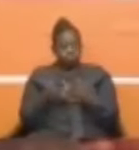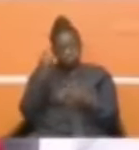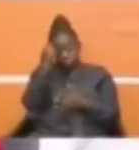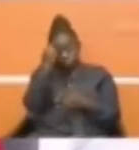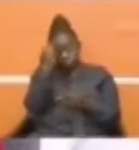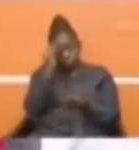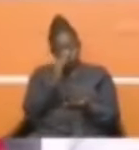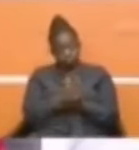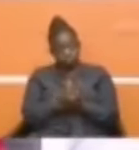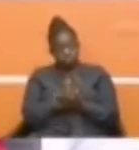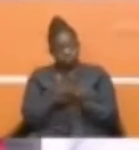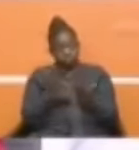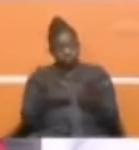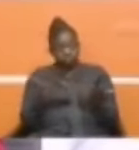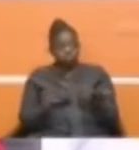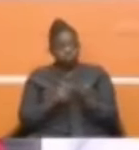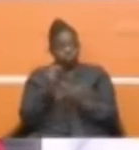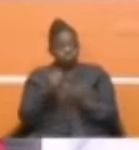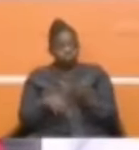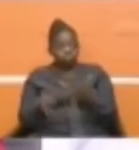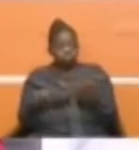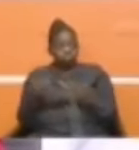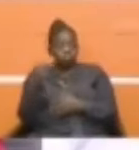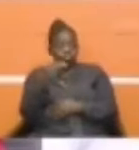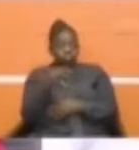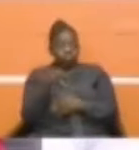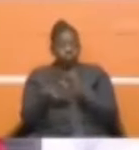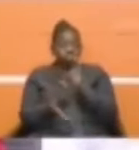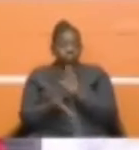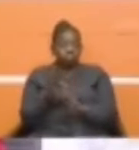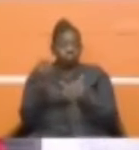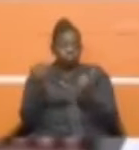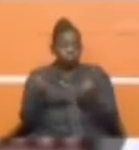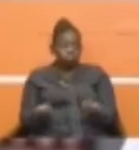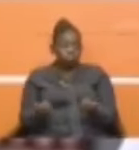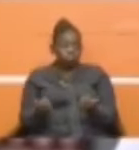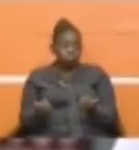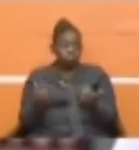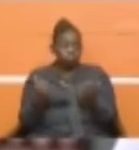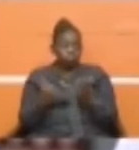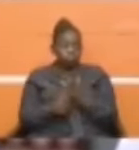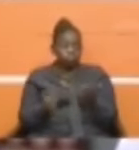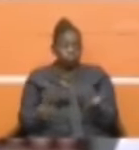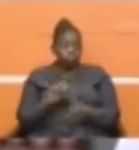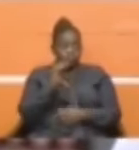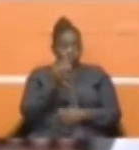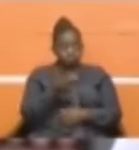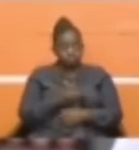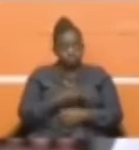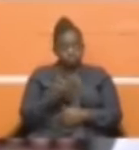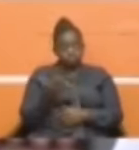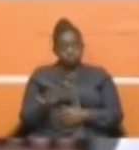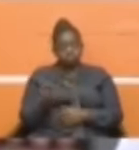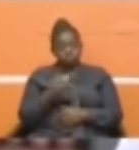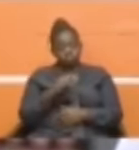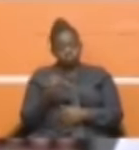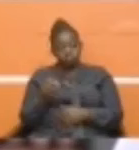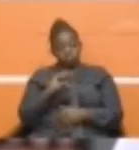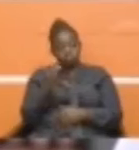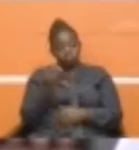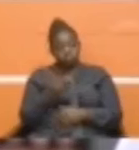yaweze okumuvuba nga bakozesa ekitimba kya Hurry Up kati beerya nkuta. Abakazi oba abakyala nifu